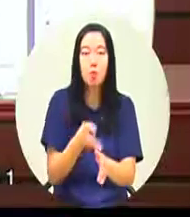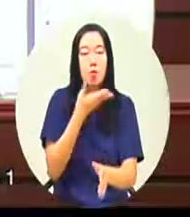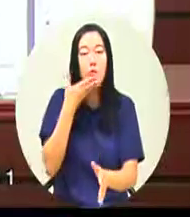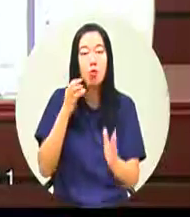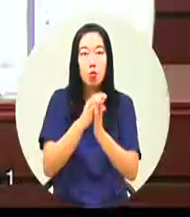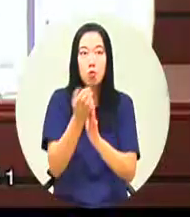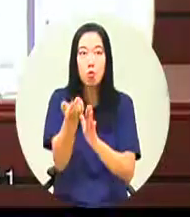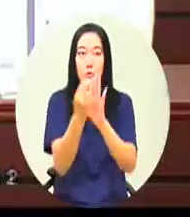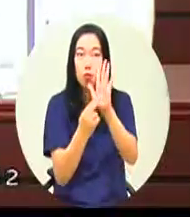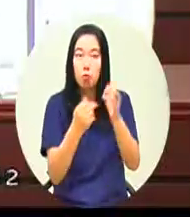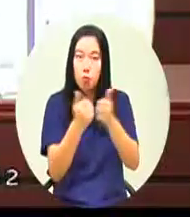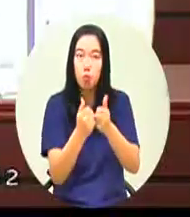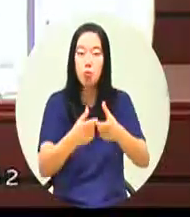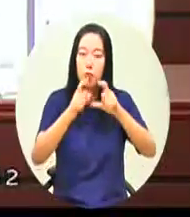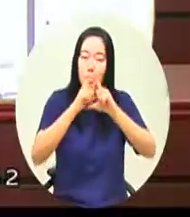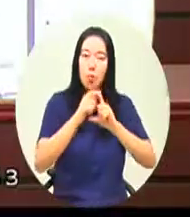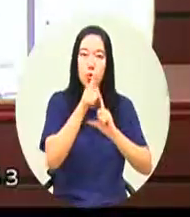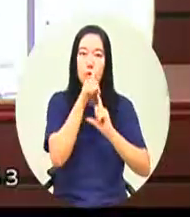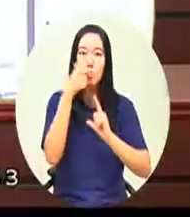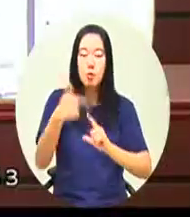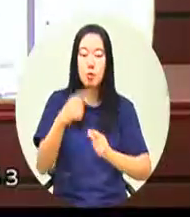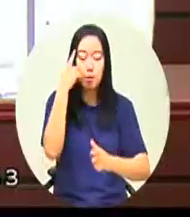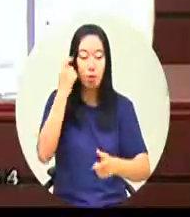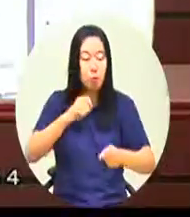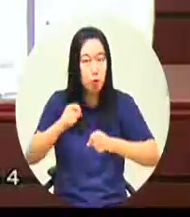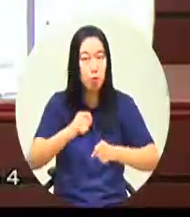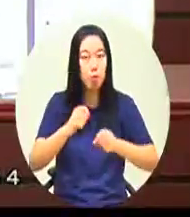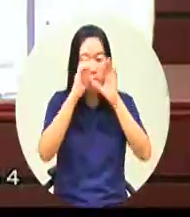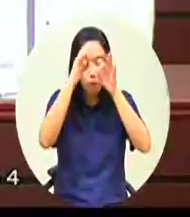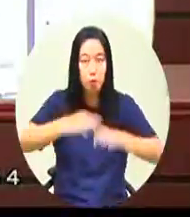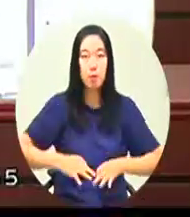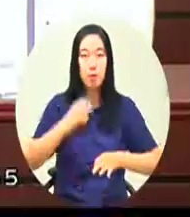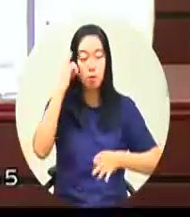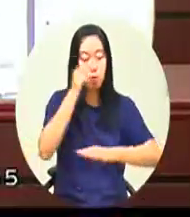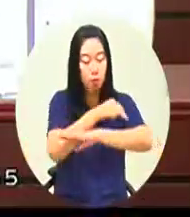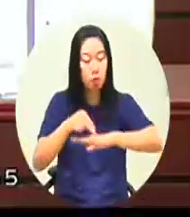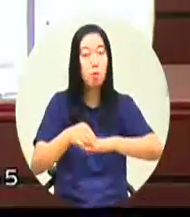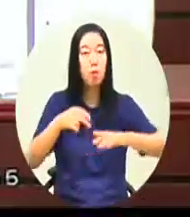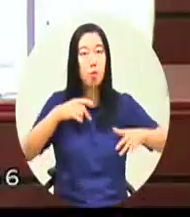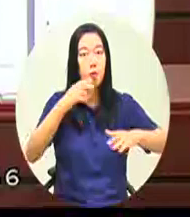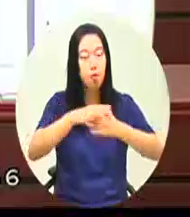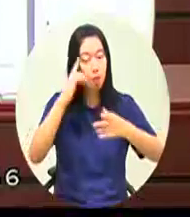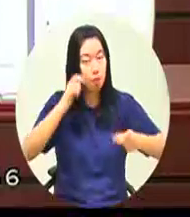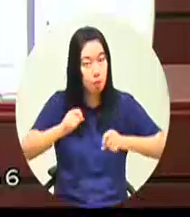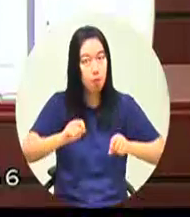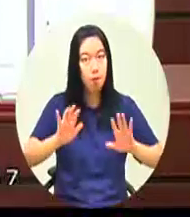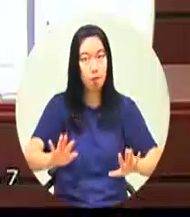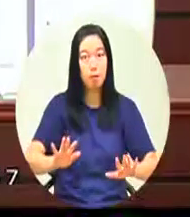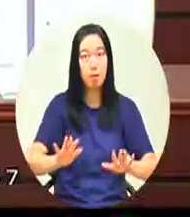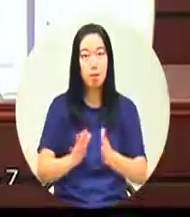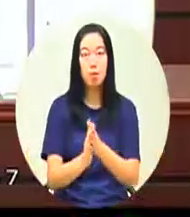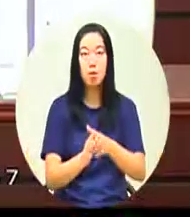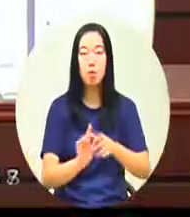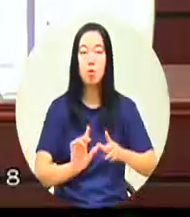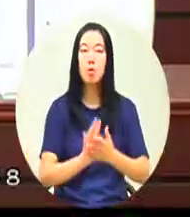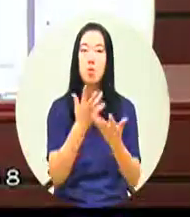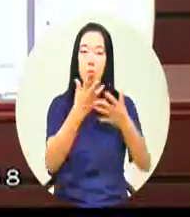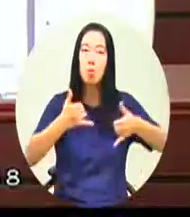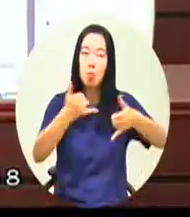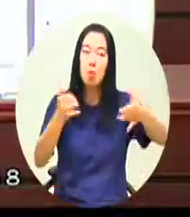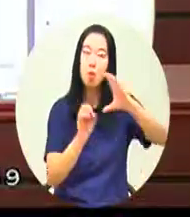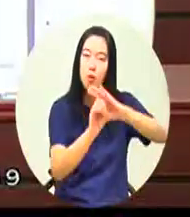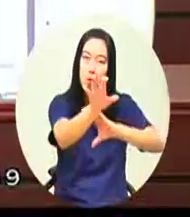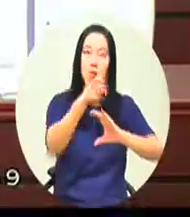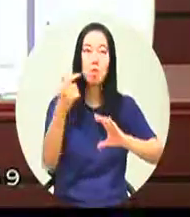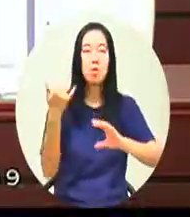次说明会回来，已经开始签办这一个检讨规划案，那今天会公告上网。 那这个案子在规划的过